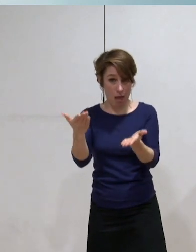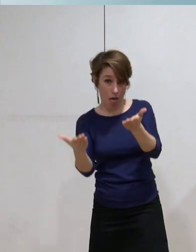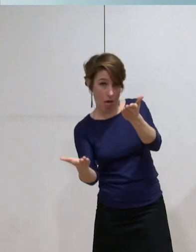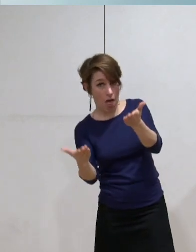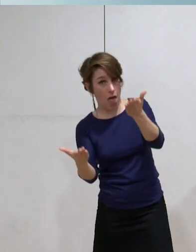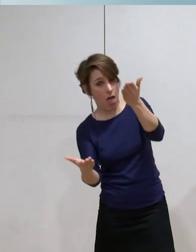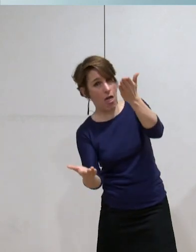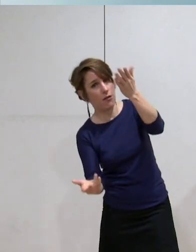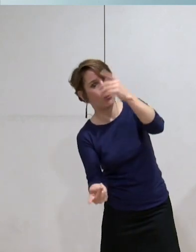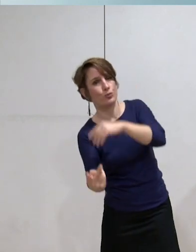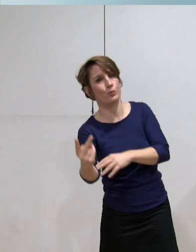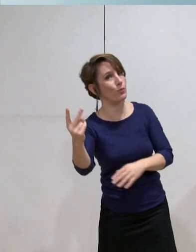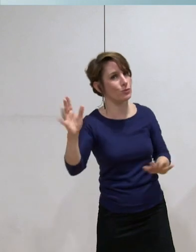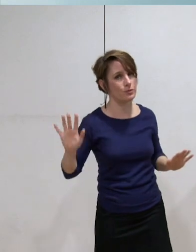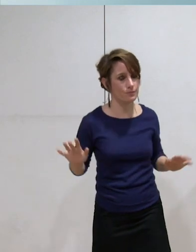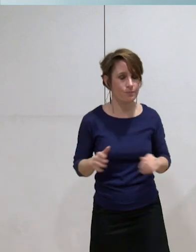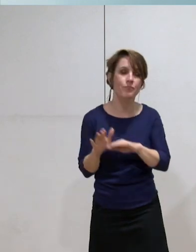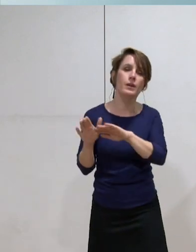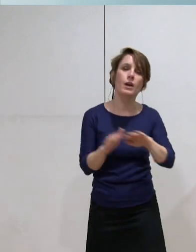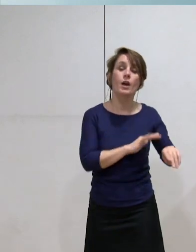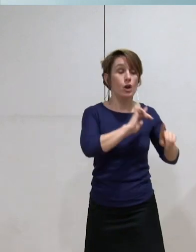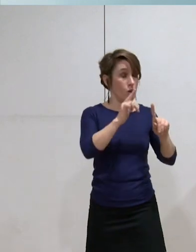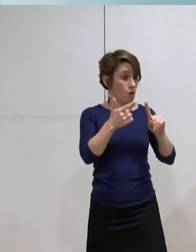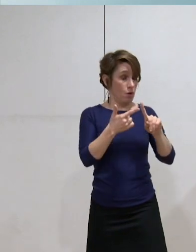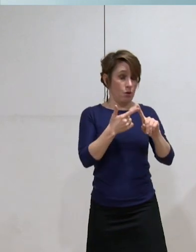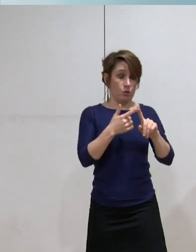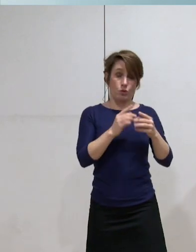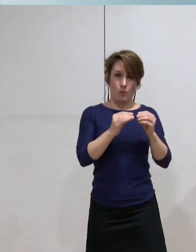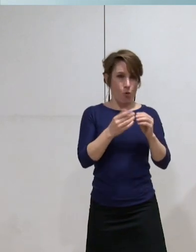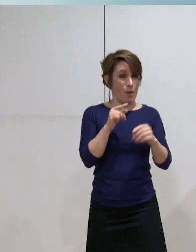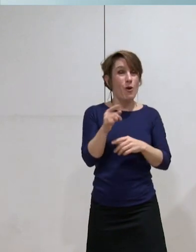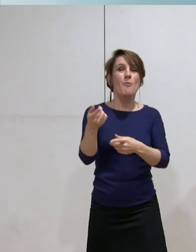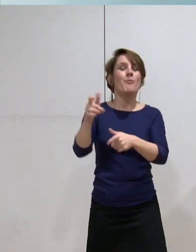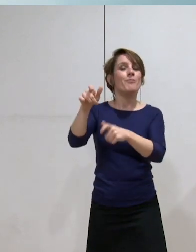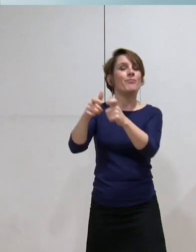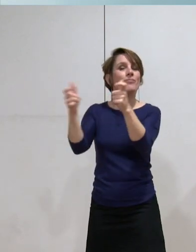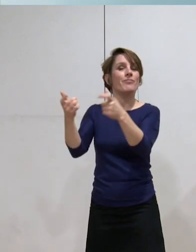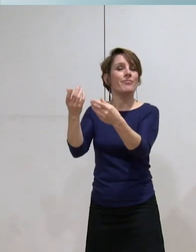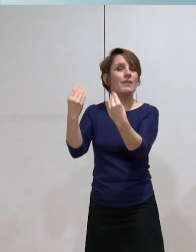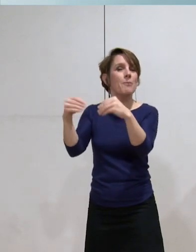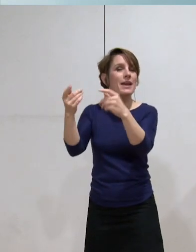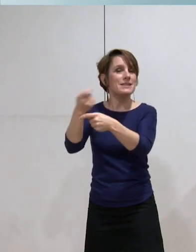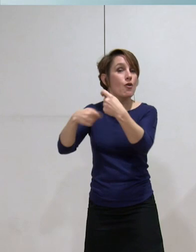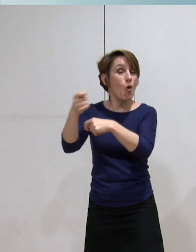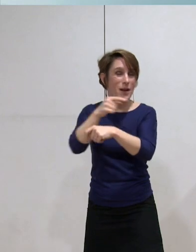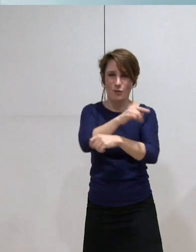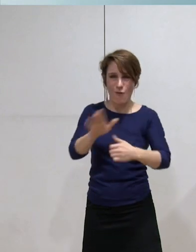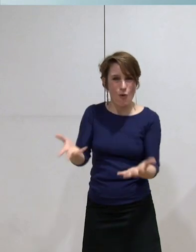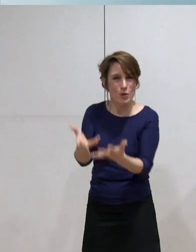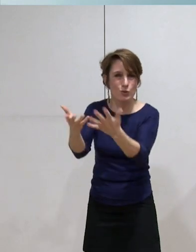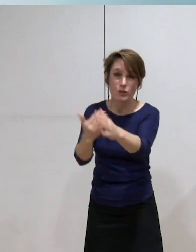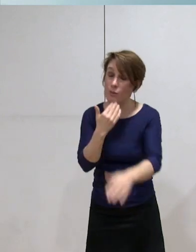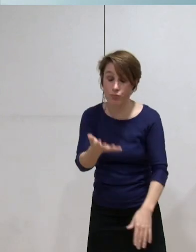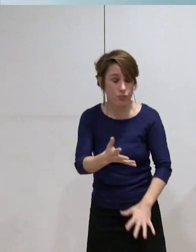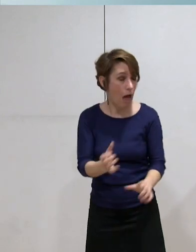deuxème aspect votre difficulté à soutenir les commerçants c'est inquiétant pour dynamiser les commerces il y a des mesures à